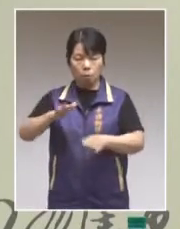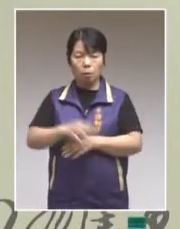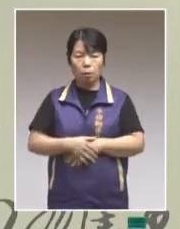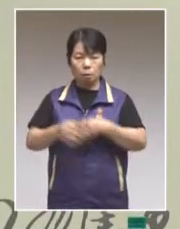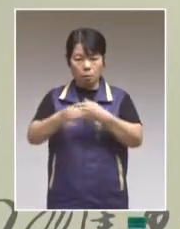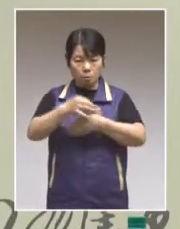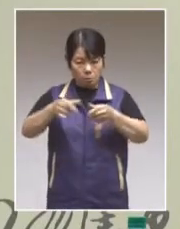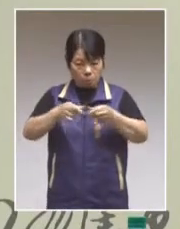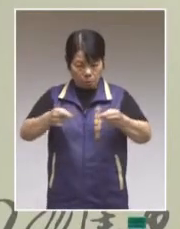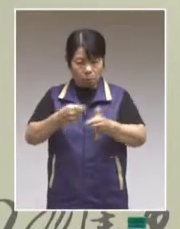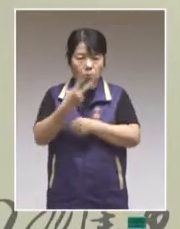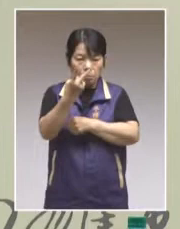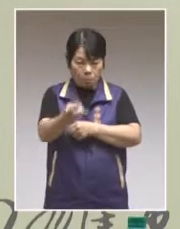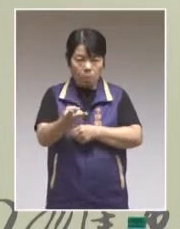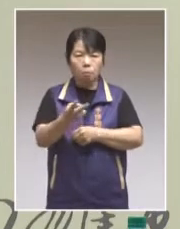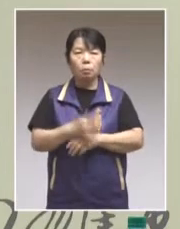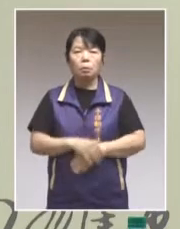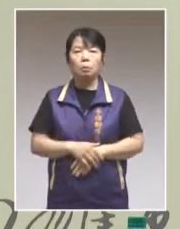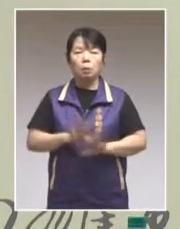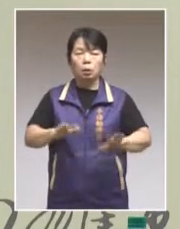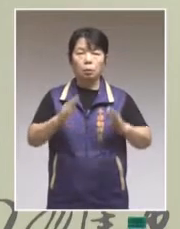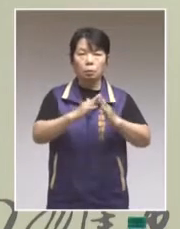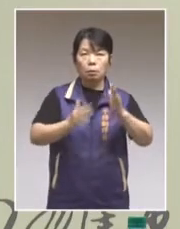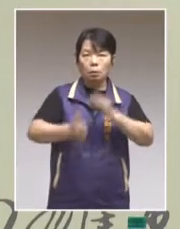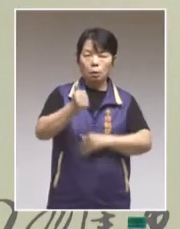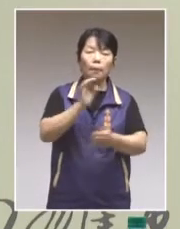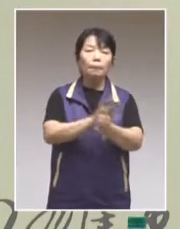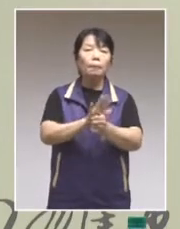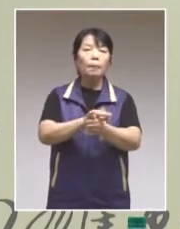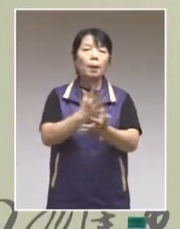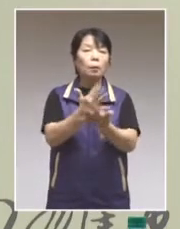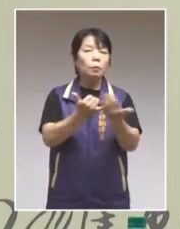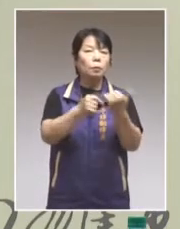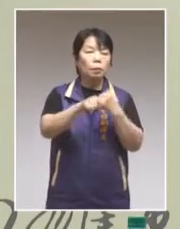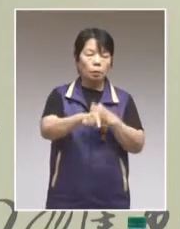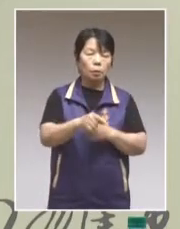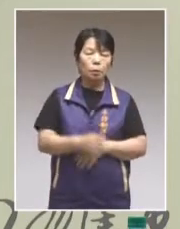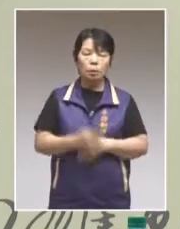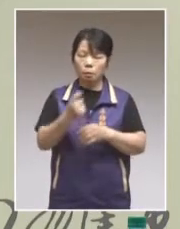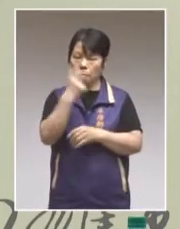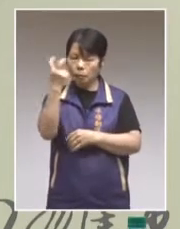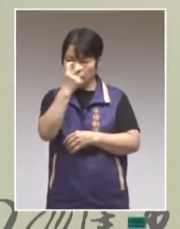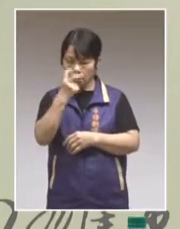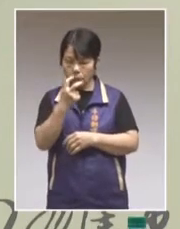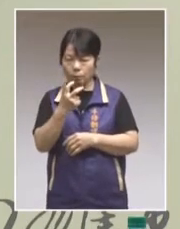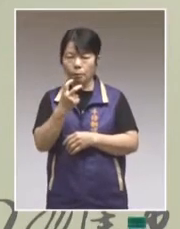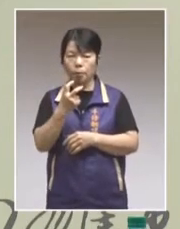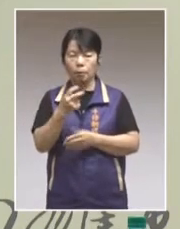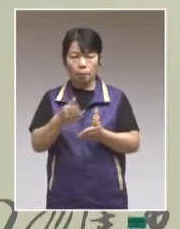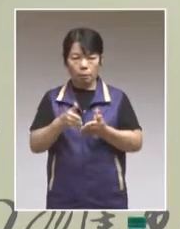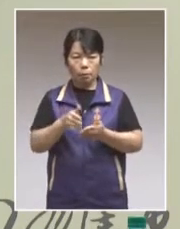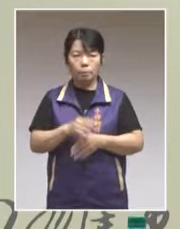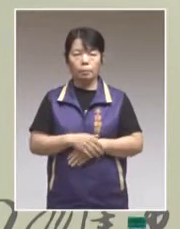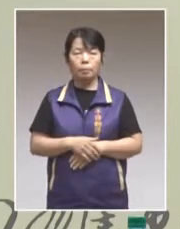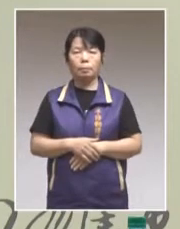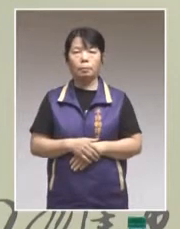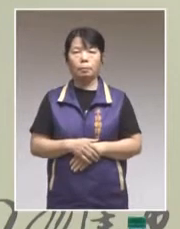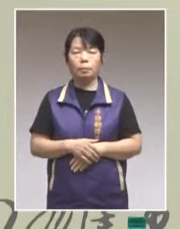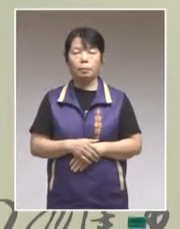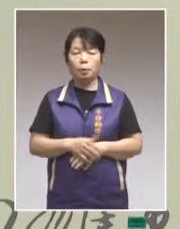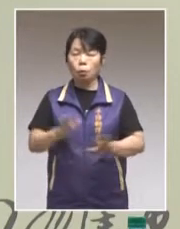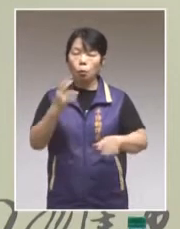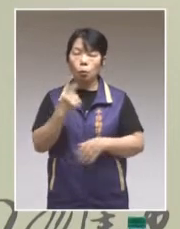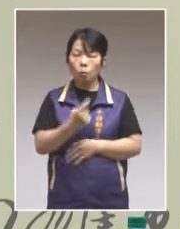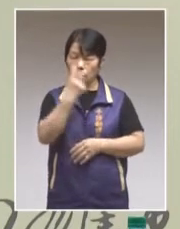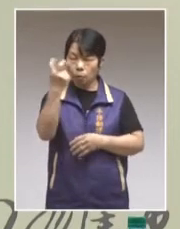就请啊我们的家长啊协同我们的同学。用快筛试剂来检验，那快筛试剂假如是